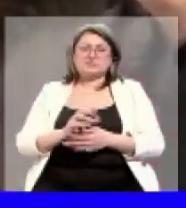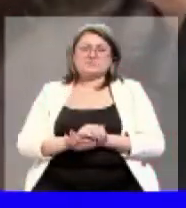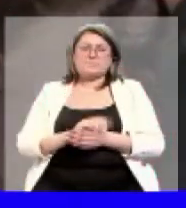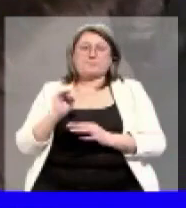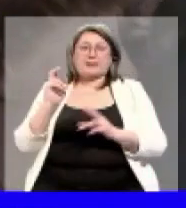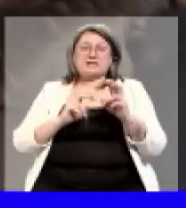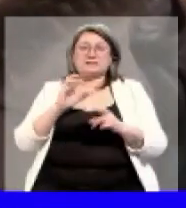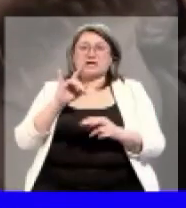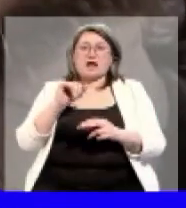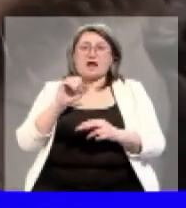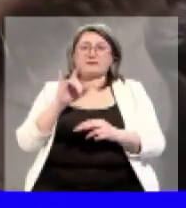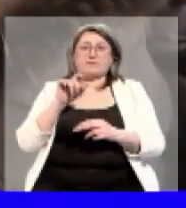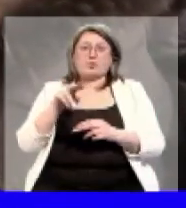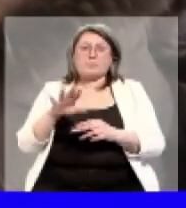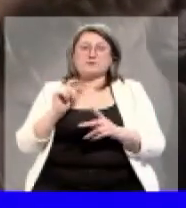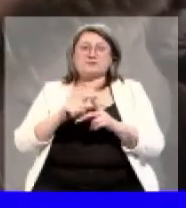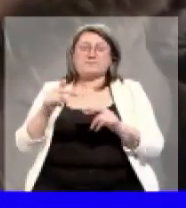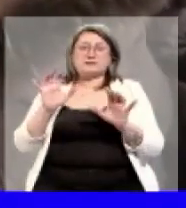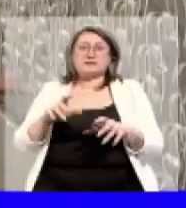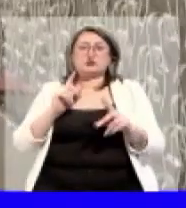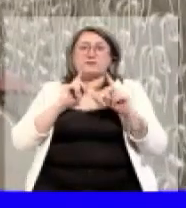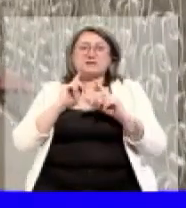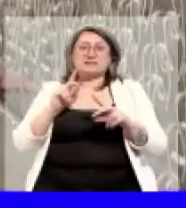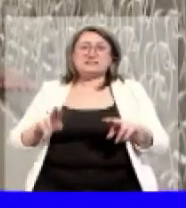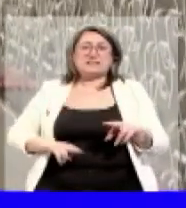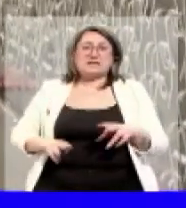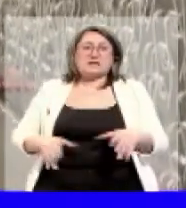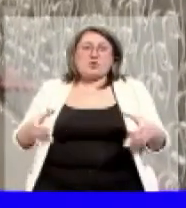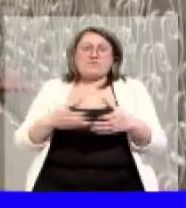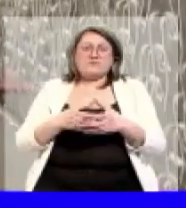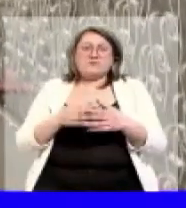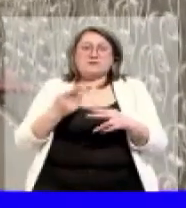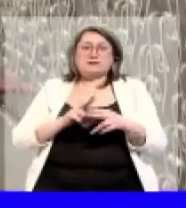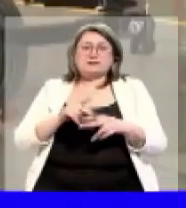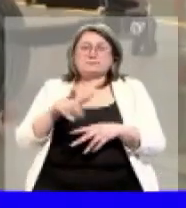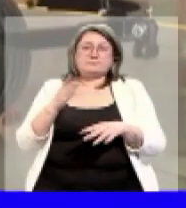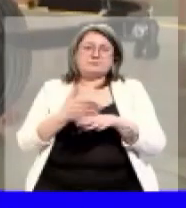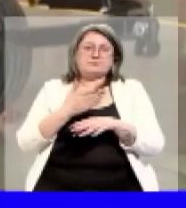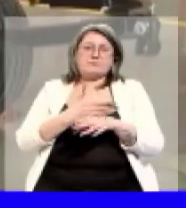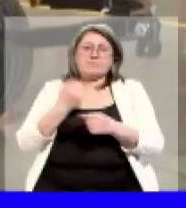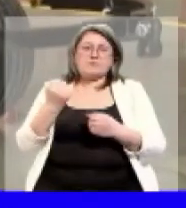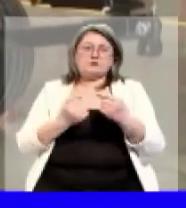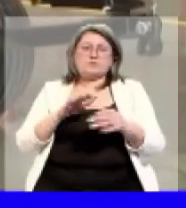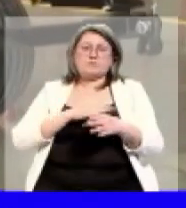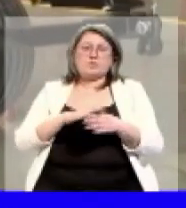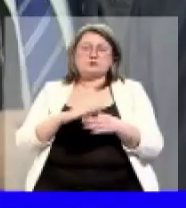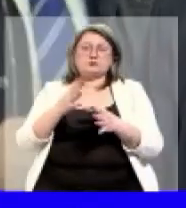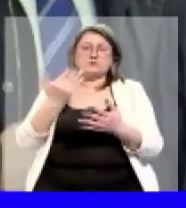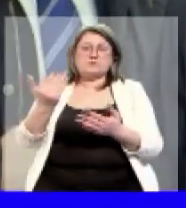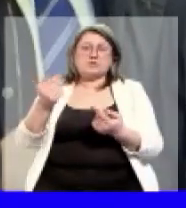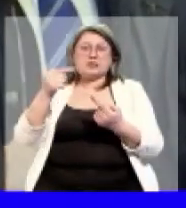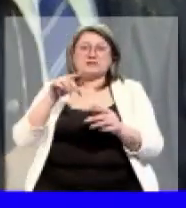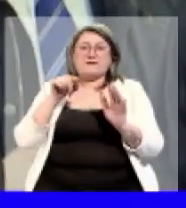сепкіштің 300 бірлік, іріктеуші платформаның 200 бірлігін құруға қауқарлы. Бүгінде өндіріс жетекшілері бұл жерден индустриалдық аумақ құруды жоспарлап